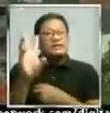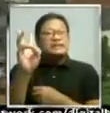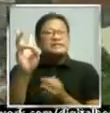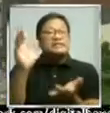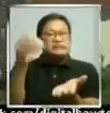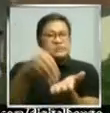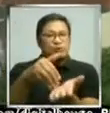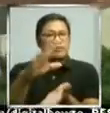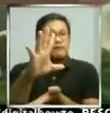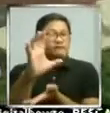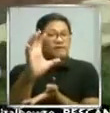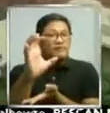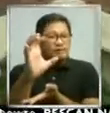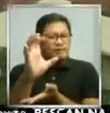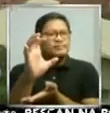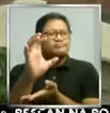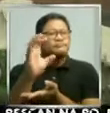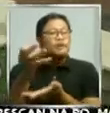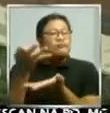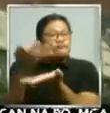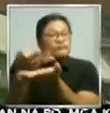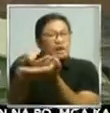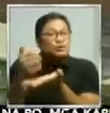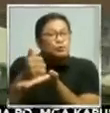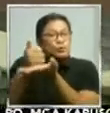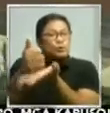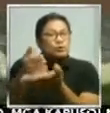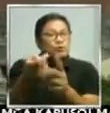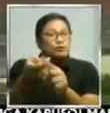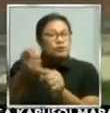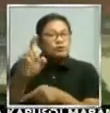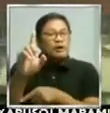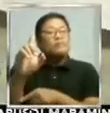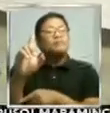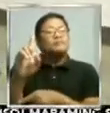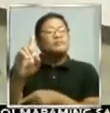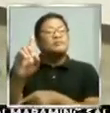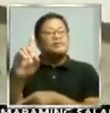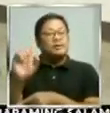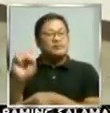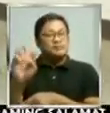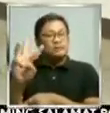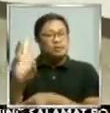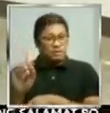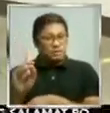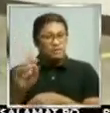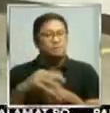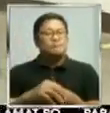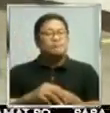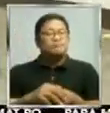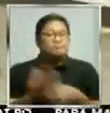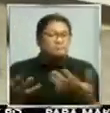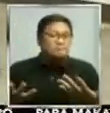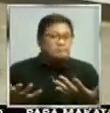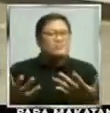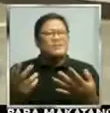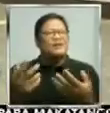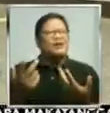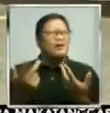pesos na pinansyal na tulong mula sa Social Amelioration Program ng DSWD. Kaya malabo raw itong makompleto